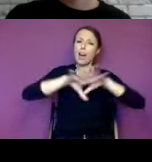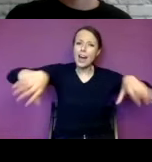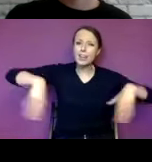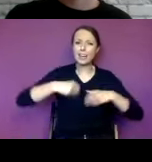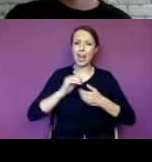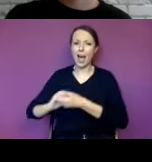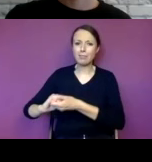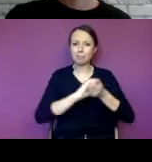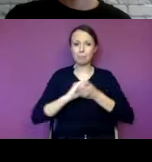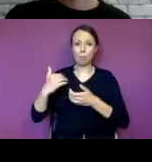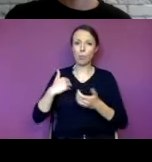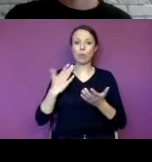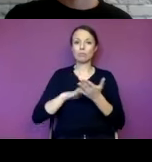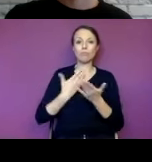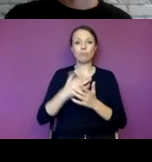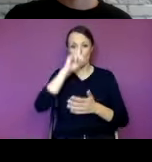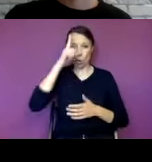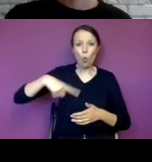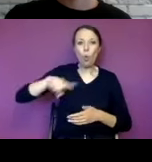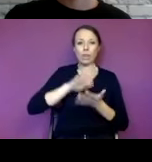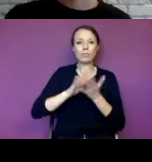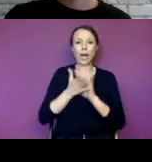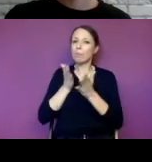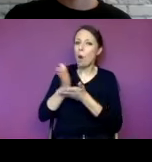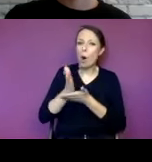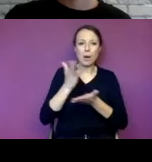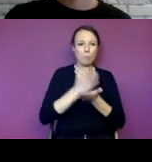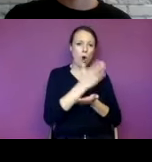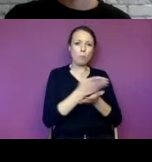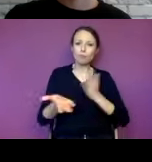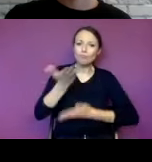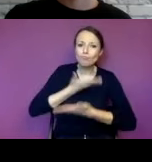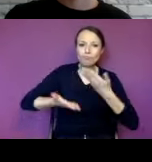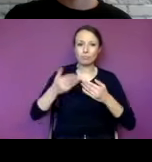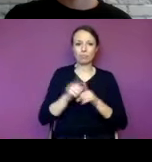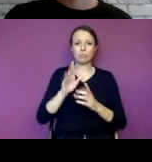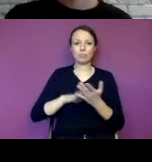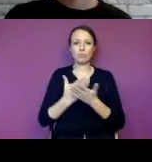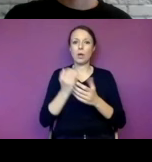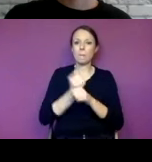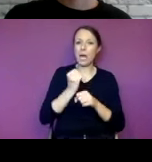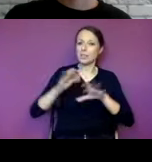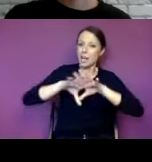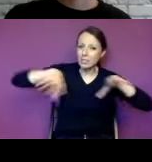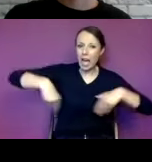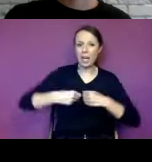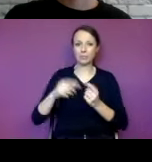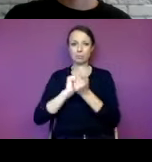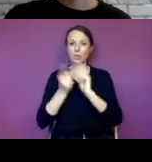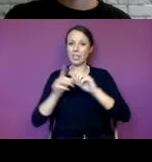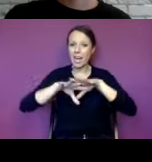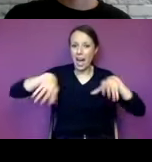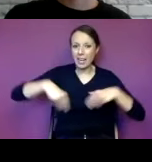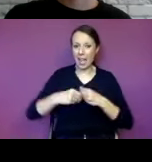której sobie ludzie pomagali, w której był czas na to, żeby się spotykać, w której prace polowe wykonywano razem, w której